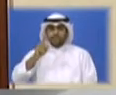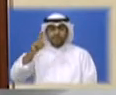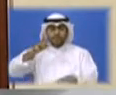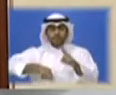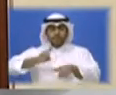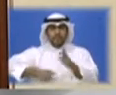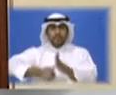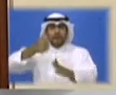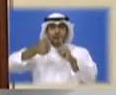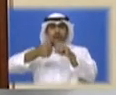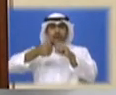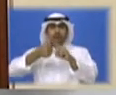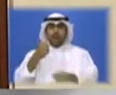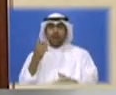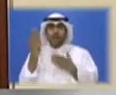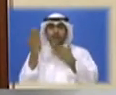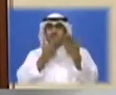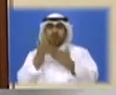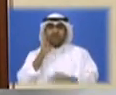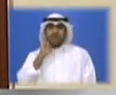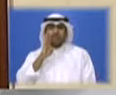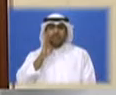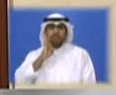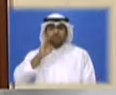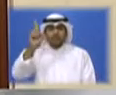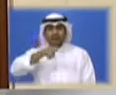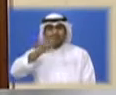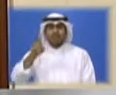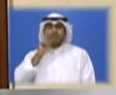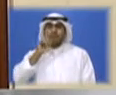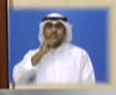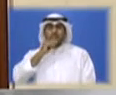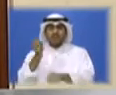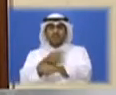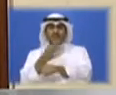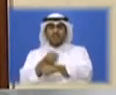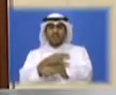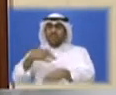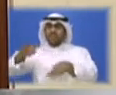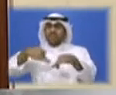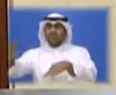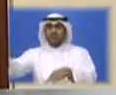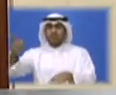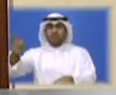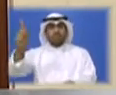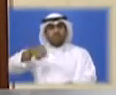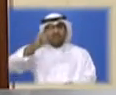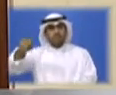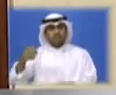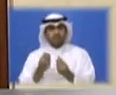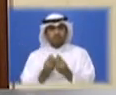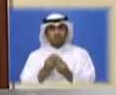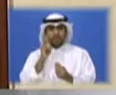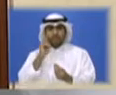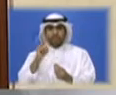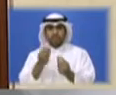الديني، قلة التربية. نرجع البيت أساسي بالتربية، عطى قيم. القيم الحين بدأت تقل،